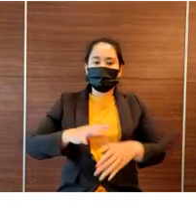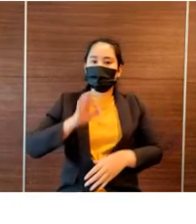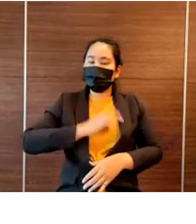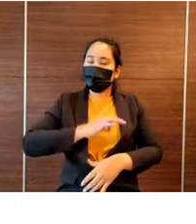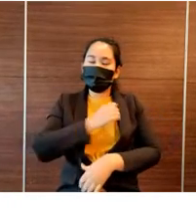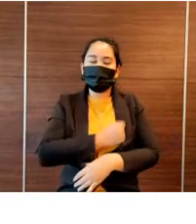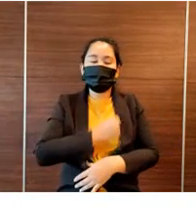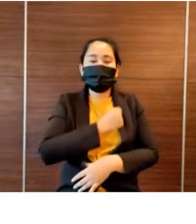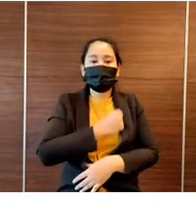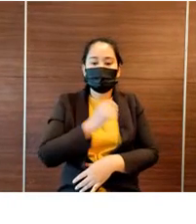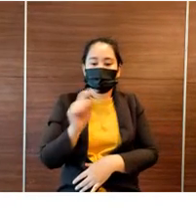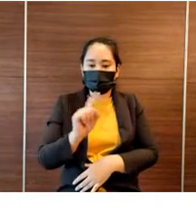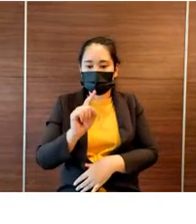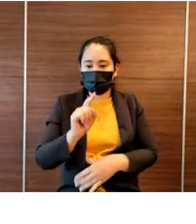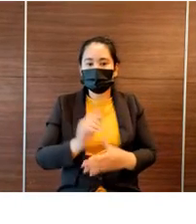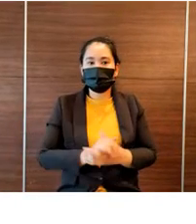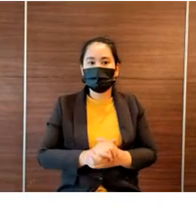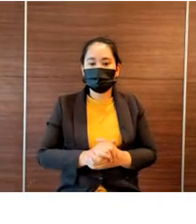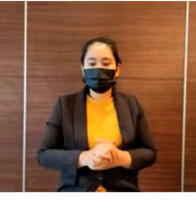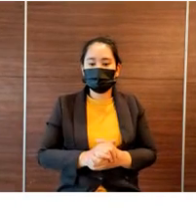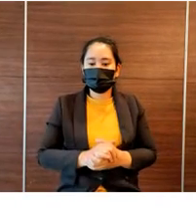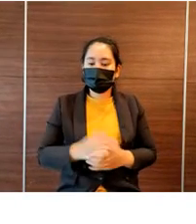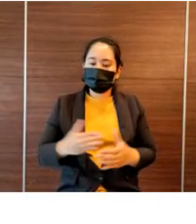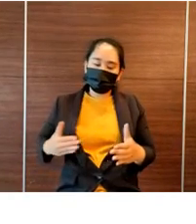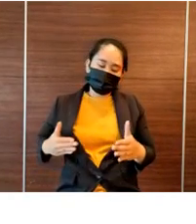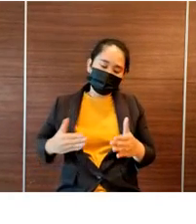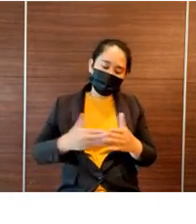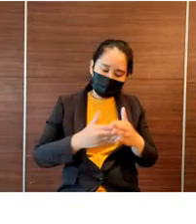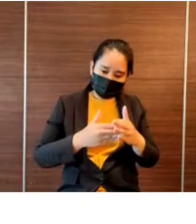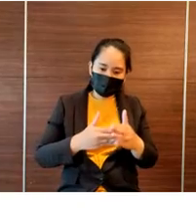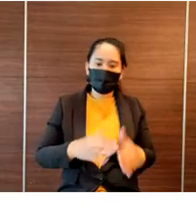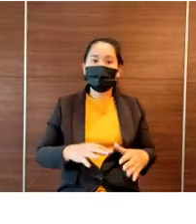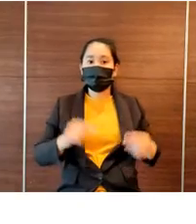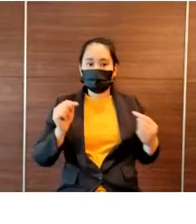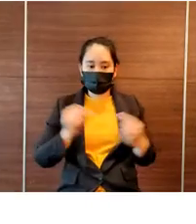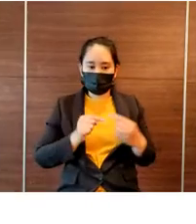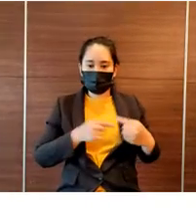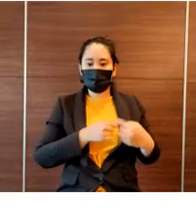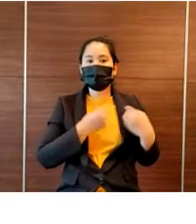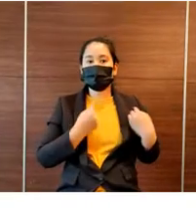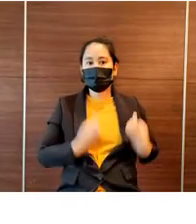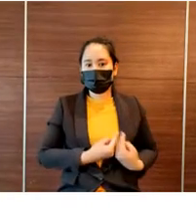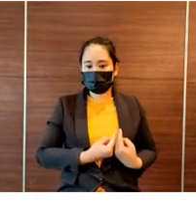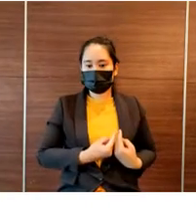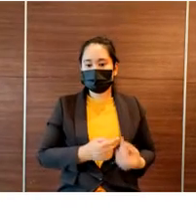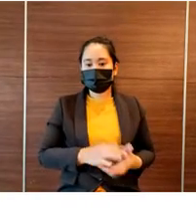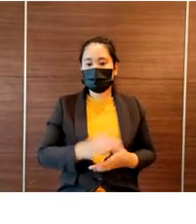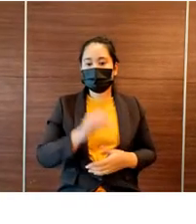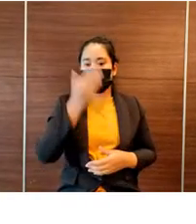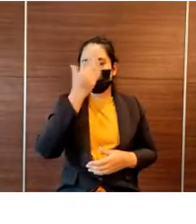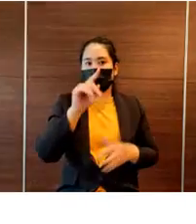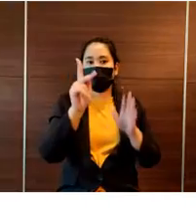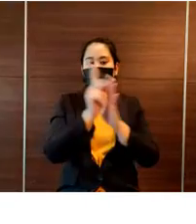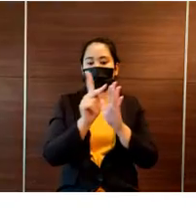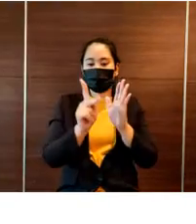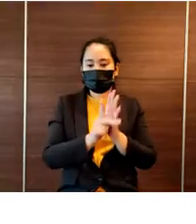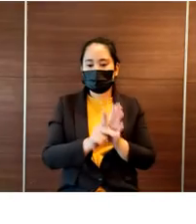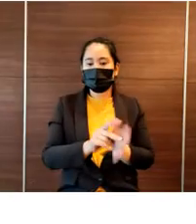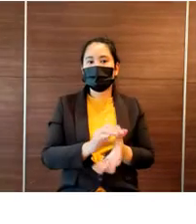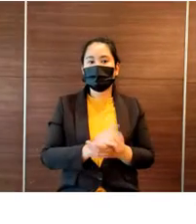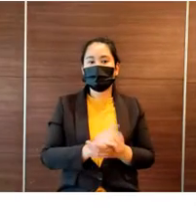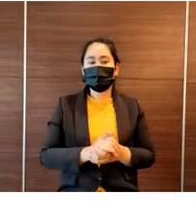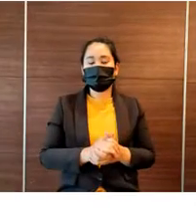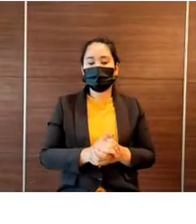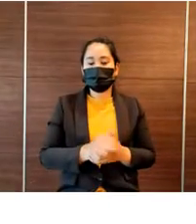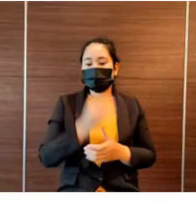ก็คืออันนี้ถึงทางสุดทางทางด้านจิตใจใช่ไหมคะสุดทางเพราะกฎหมายใช่ไหมคะหนูมาหมดทั้งสอง